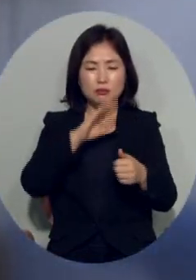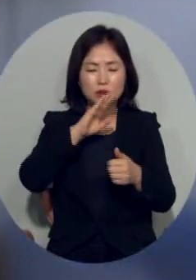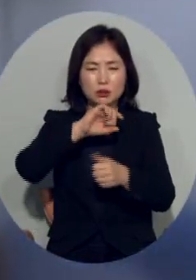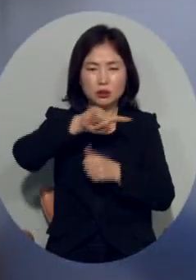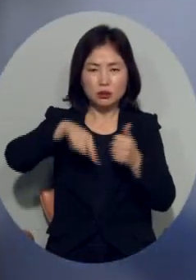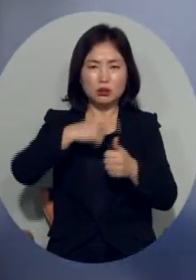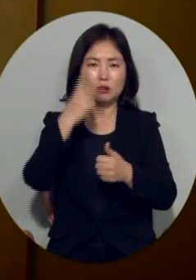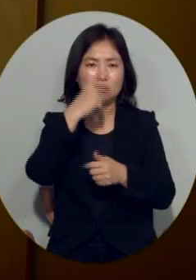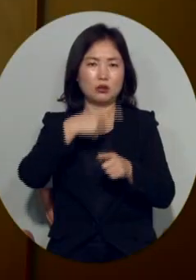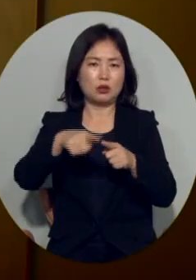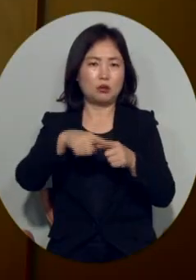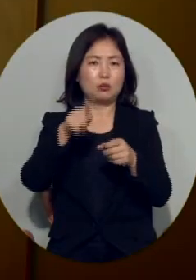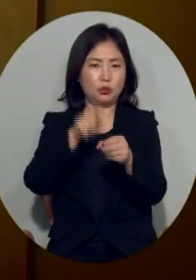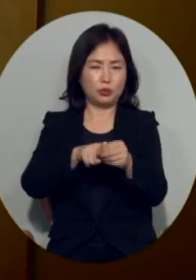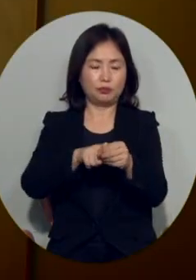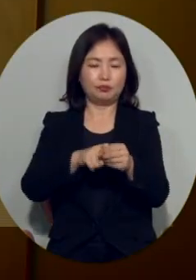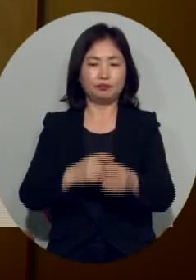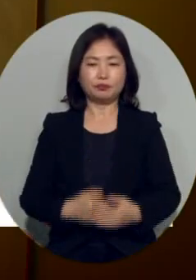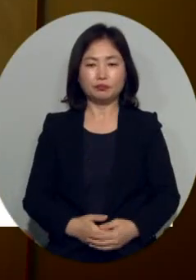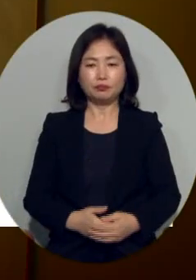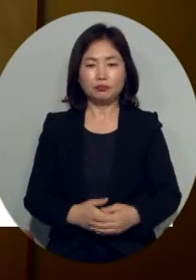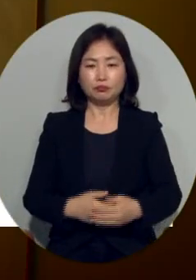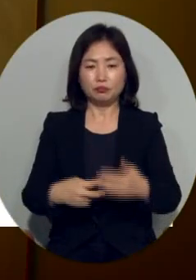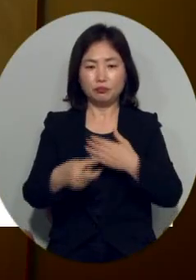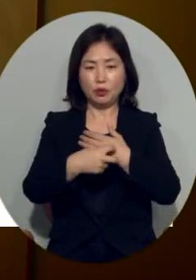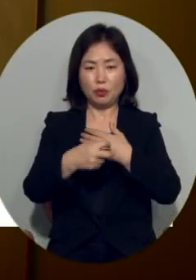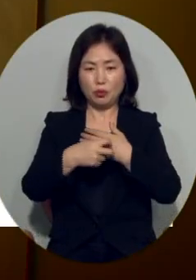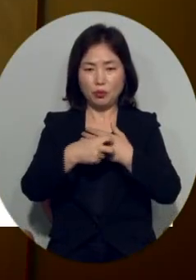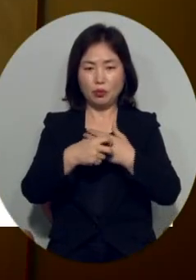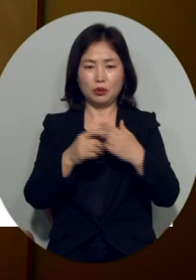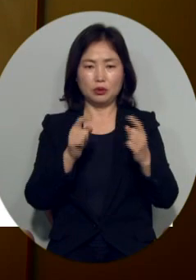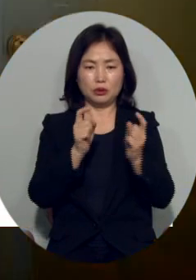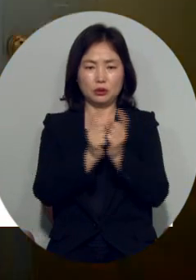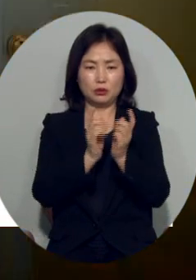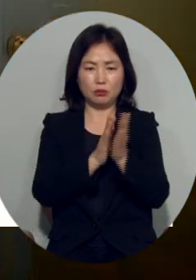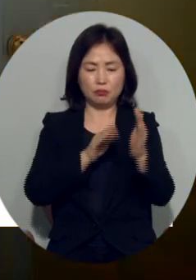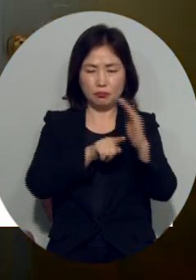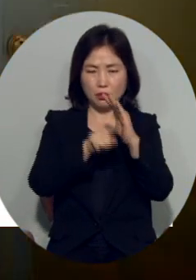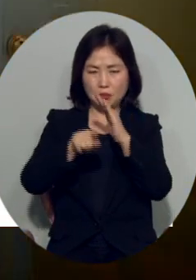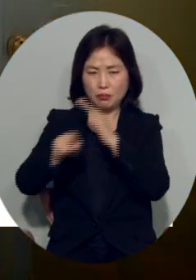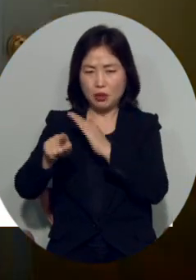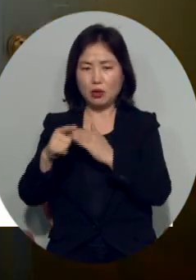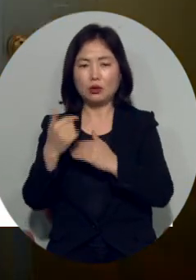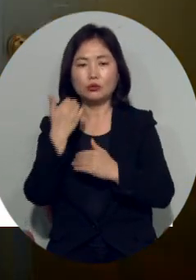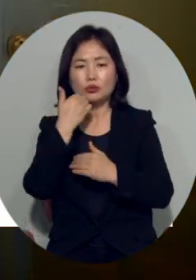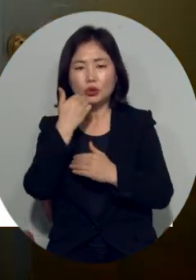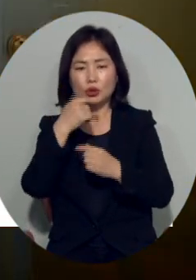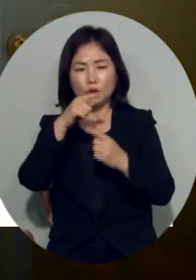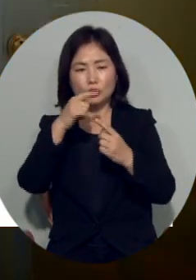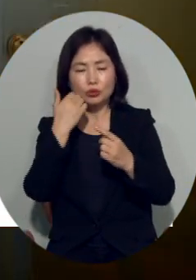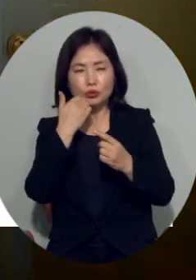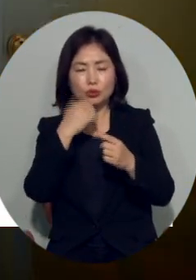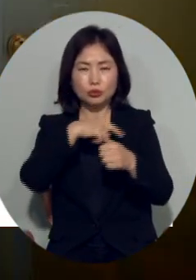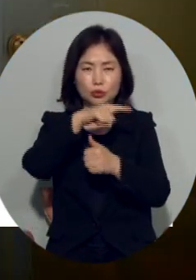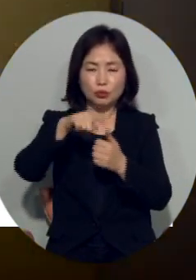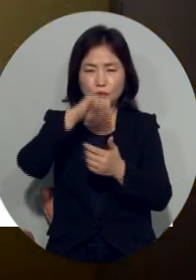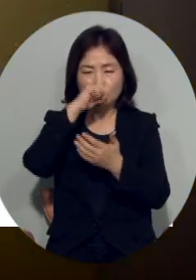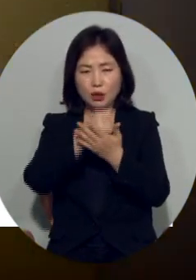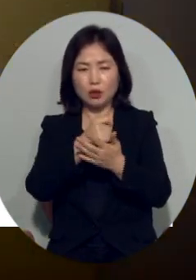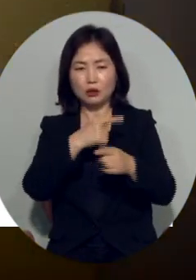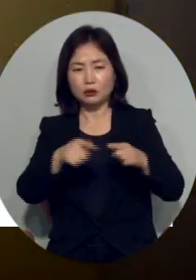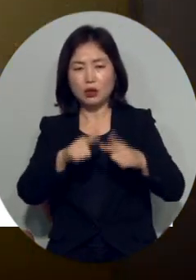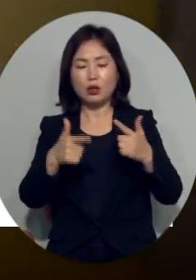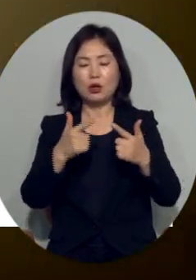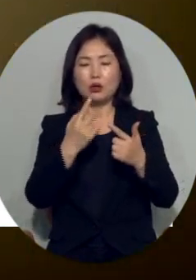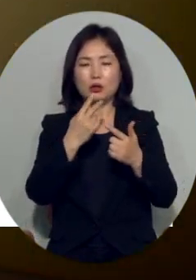위해서입니다. 가능한 이 병원인가 병원별로 봐야 되고 의료진 구성을 봐야 되기 때문에 그렇게 해서